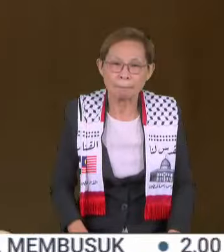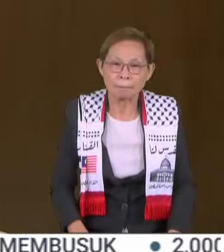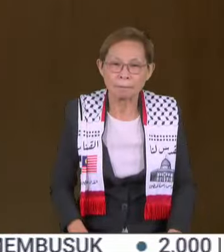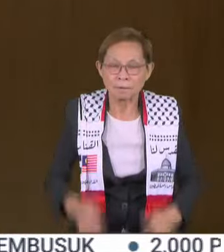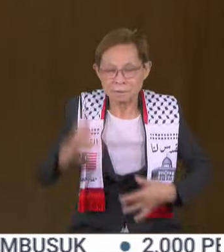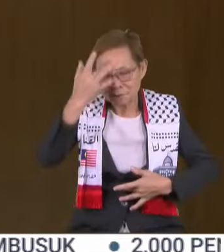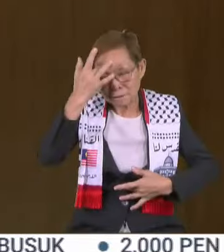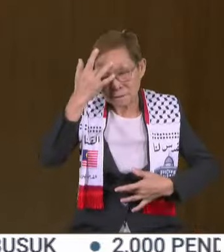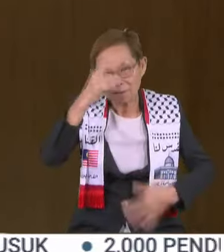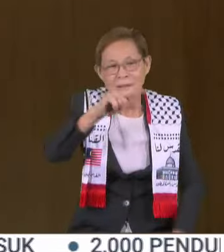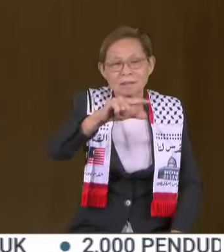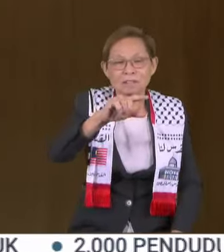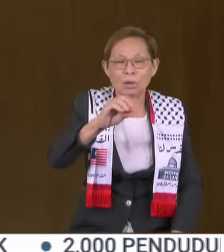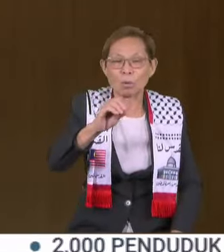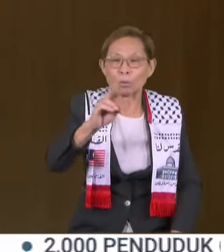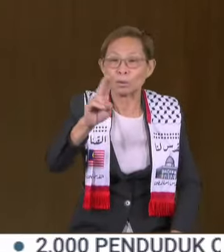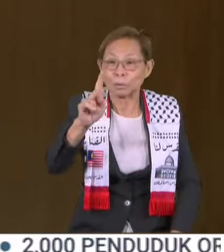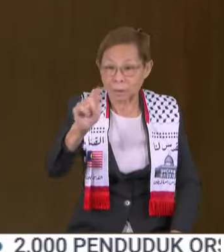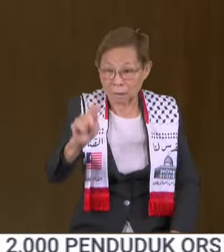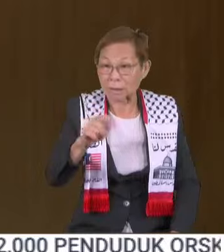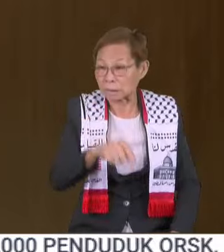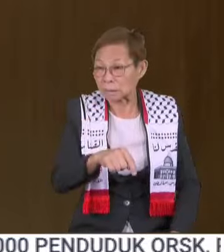Okey, sakit gout ni memang